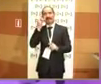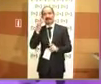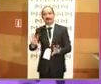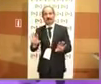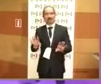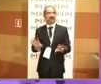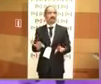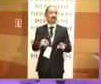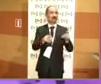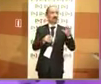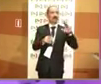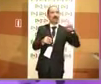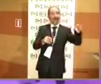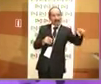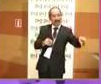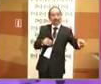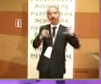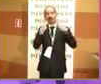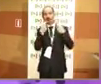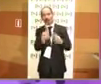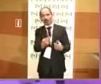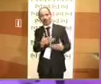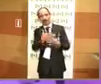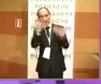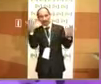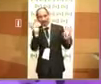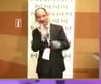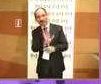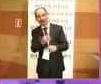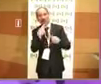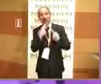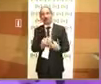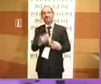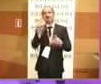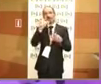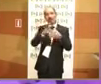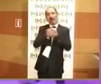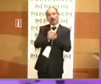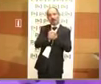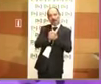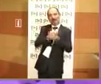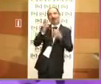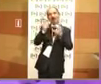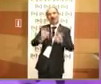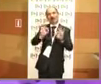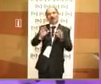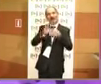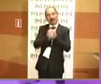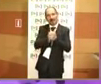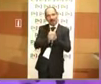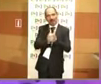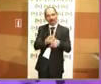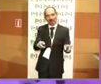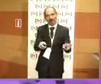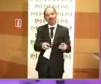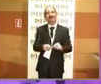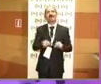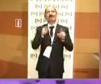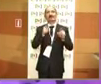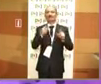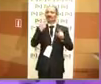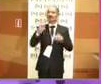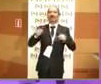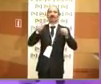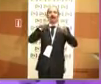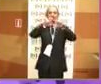caro Carlo. E te lo dico anche qui davanti a tutti: se vuoi la pace, prepara la pace, diceva un bellissimo